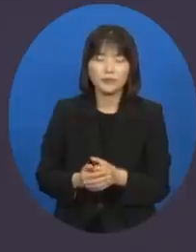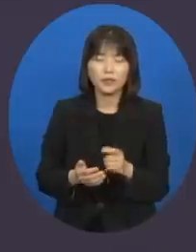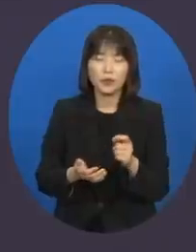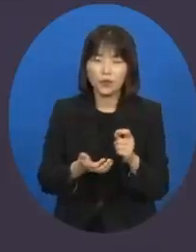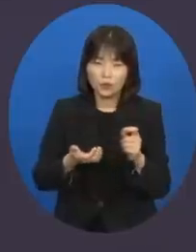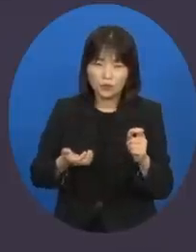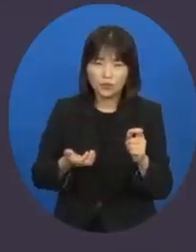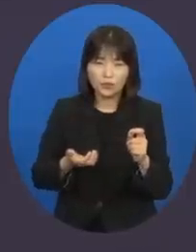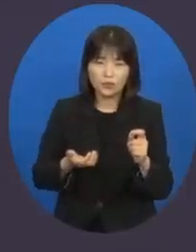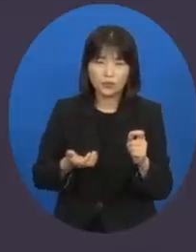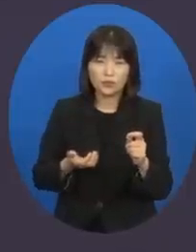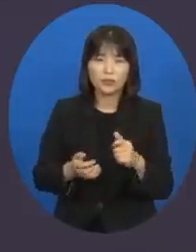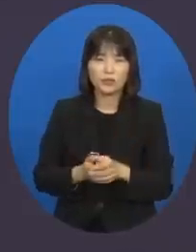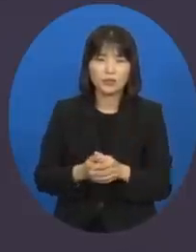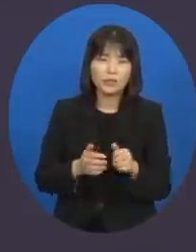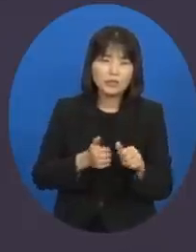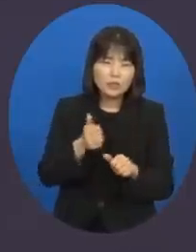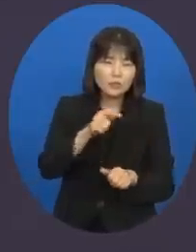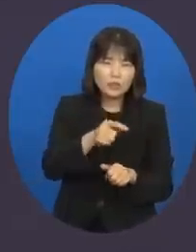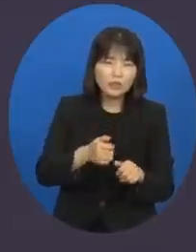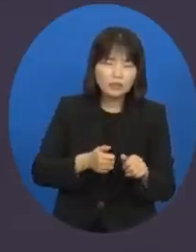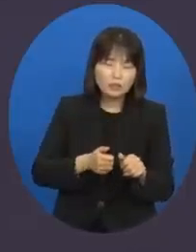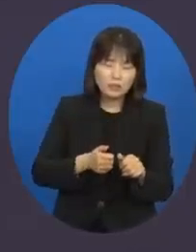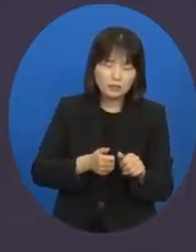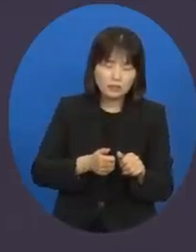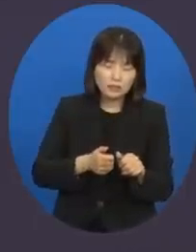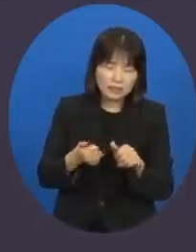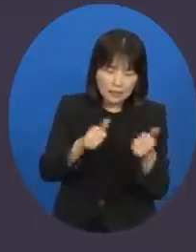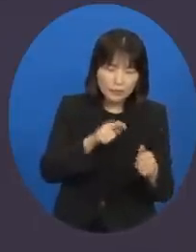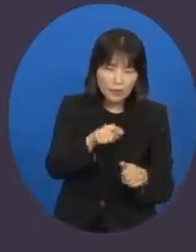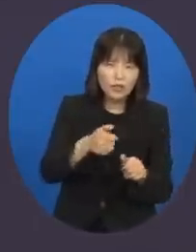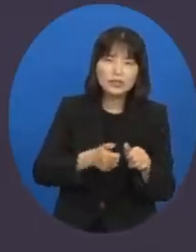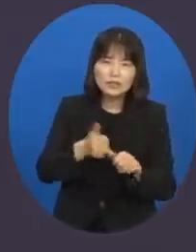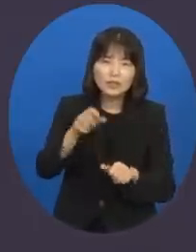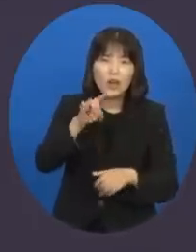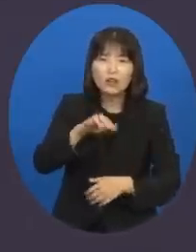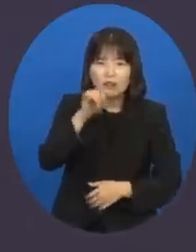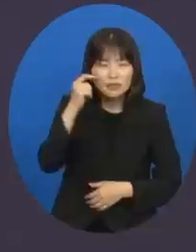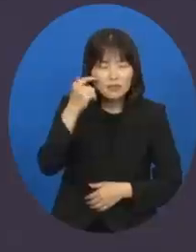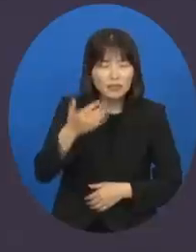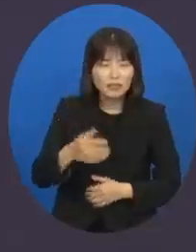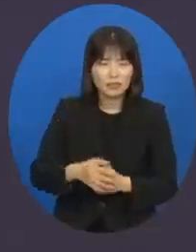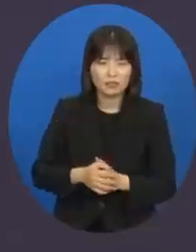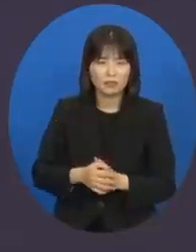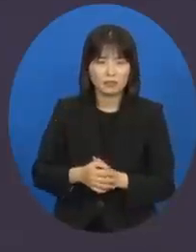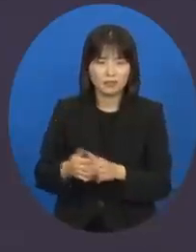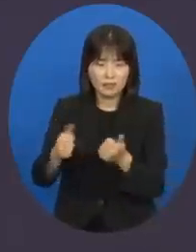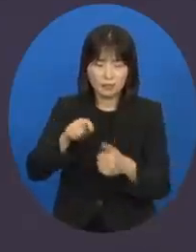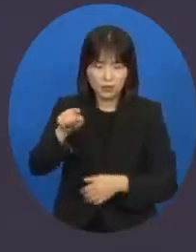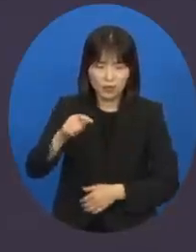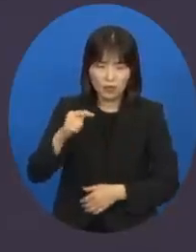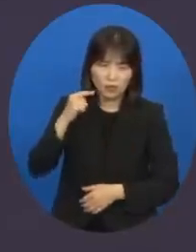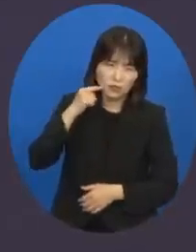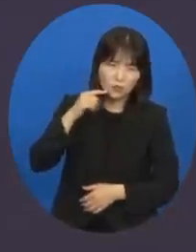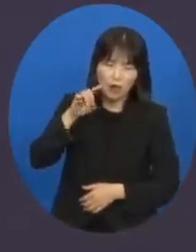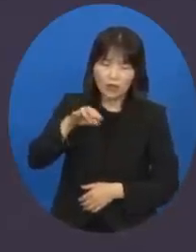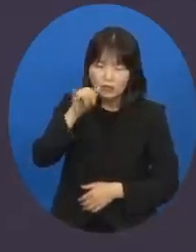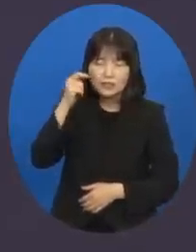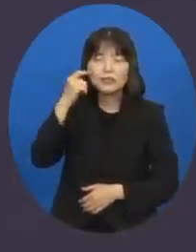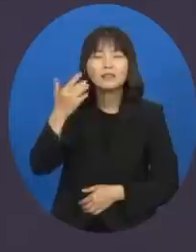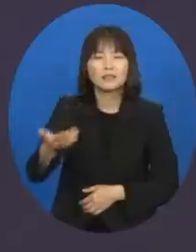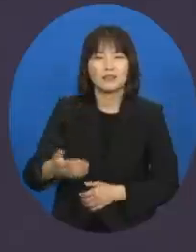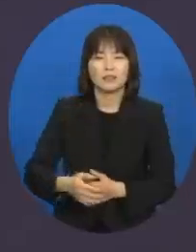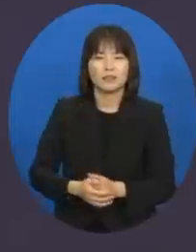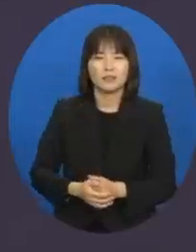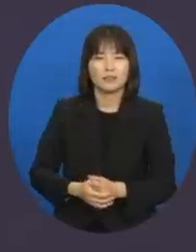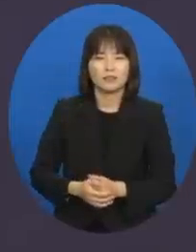사망아 너의 승리가 어디에 있느냐? 사망아 너의 쏘는 것이 어디에 있느냐? 이제 누가 조롱합니까? 부활의 소망이